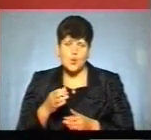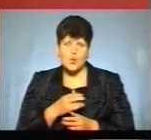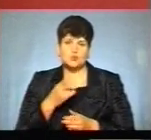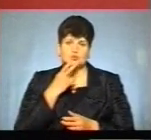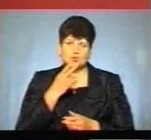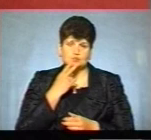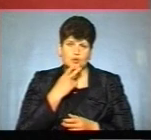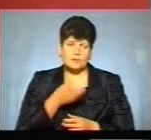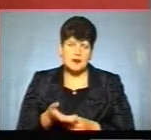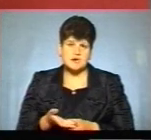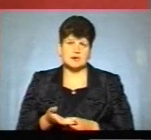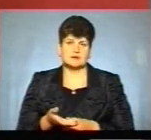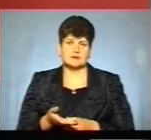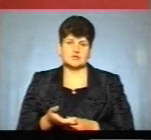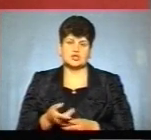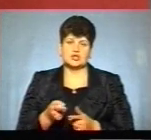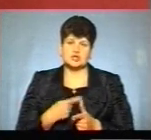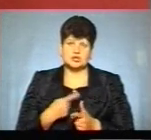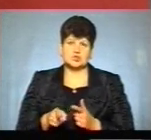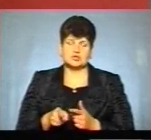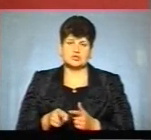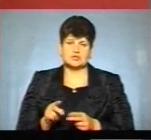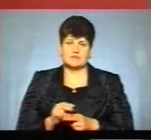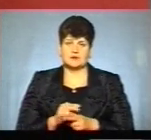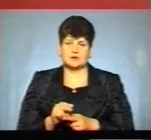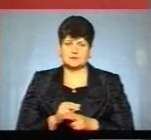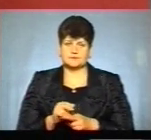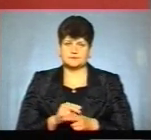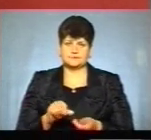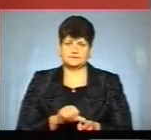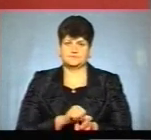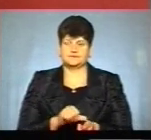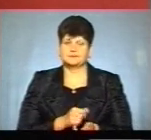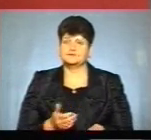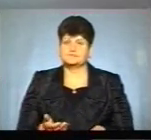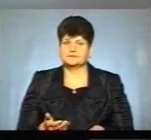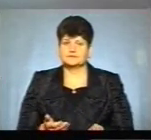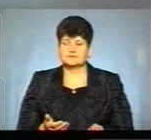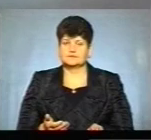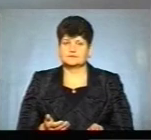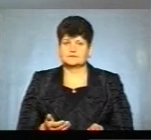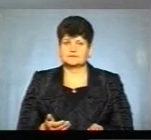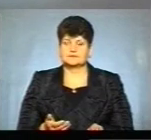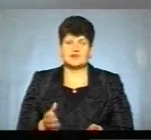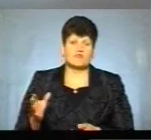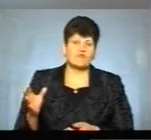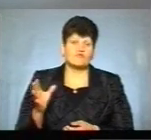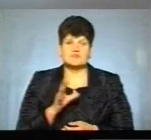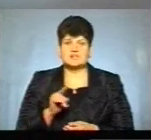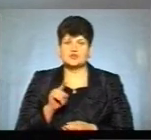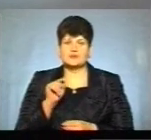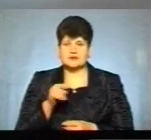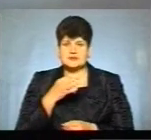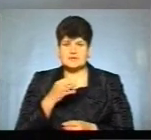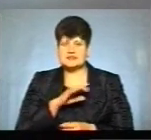тютюнопаління, для прикладу, чи вживання в лікувальних цілях лікувального канабісу? Ну, все, що ви назвали, це є